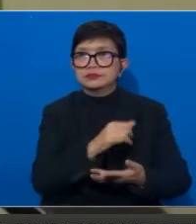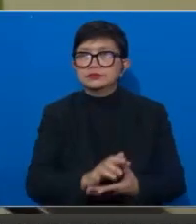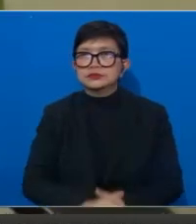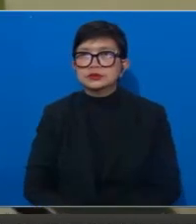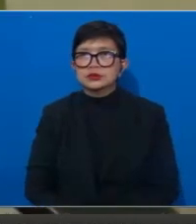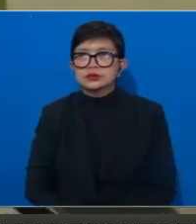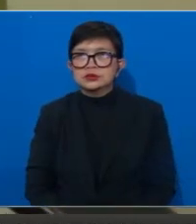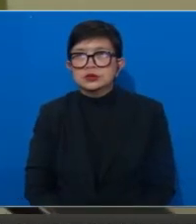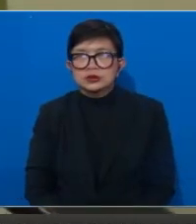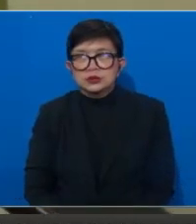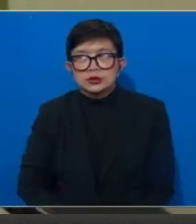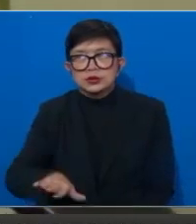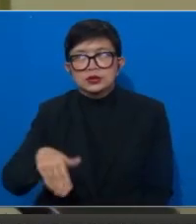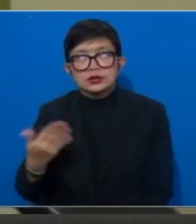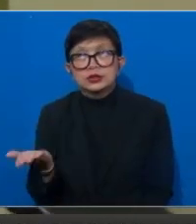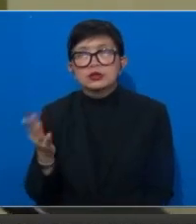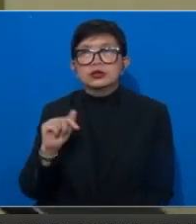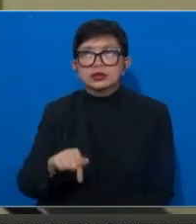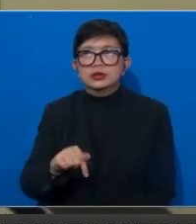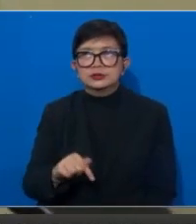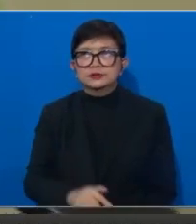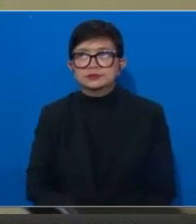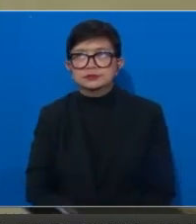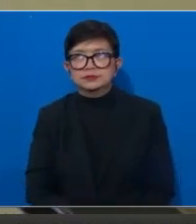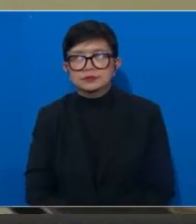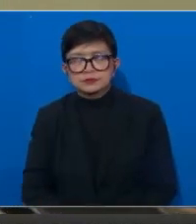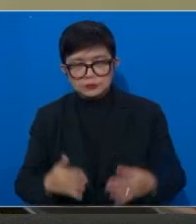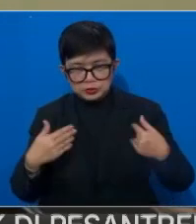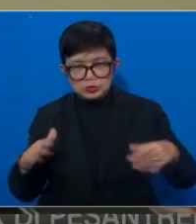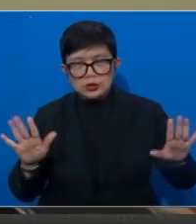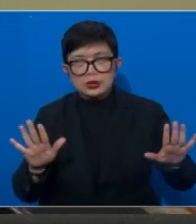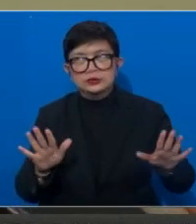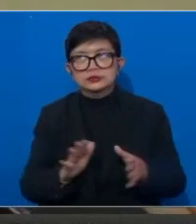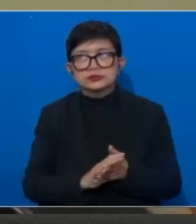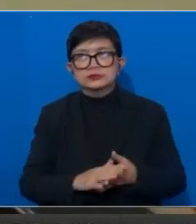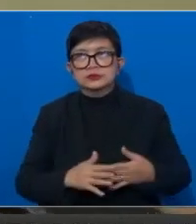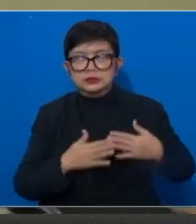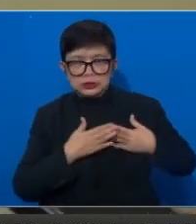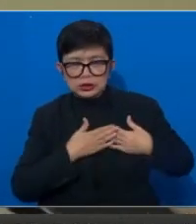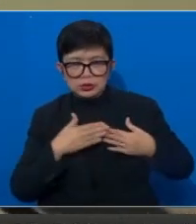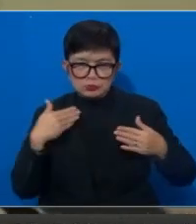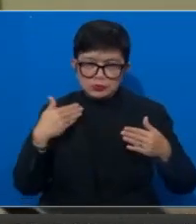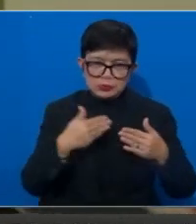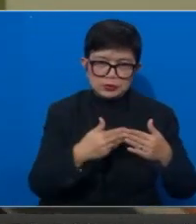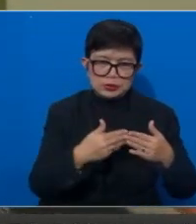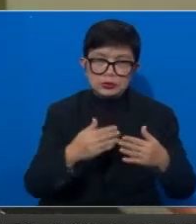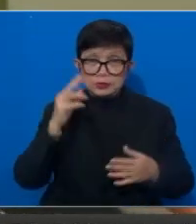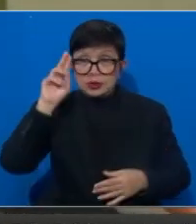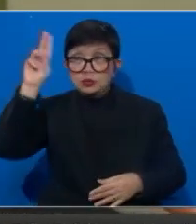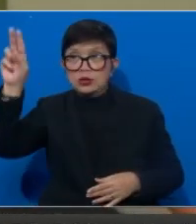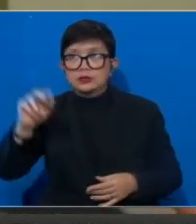ini setelah dilaksanakan atau dilakukan pendekatan astronomis ya menggunakan ilmu